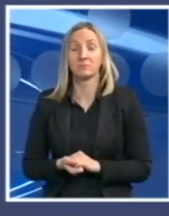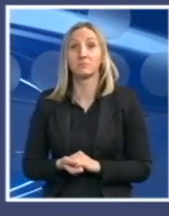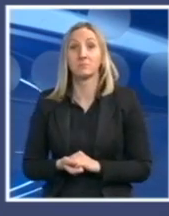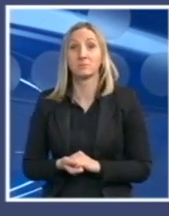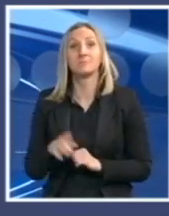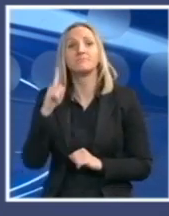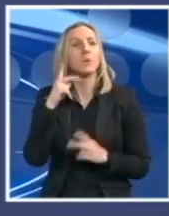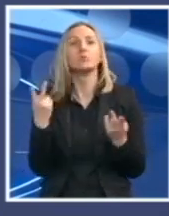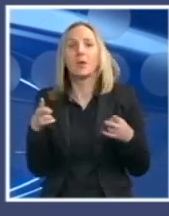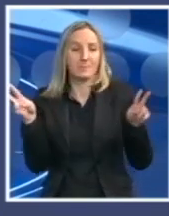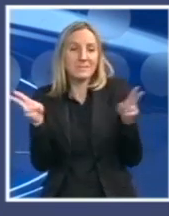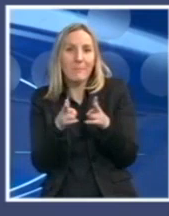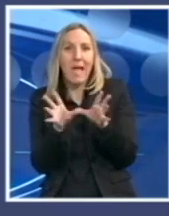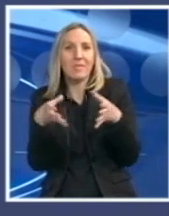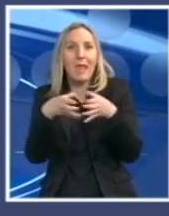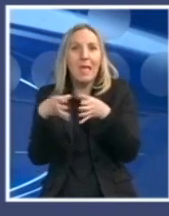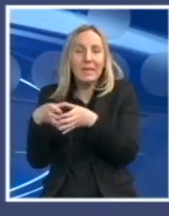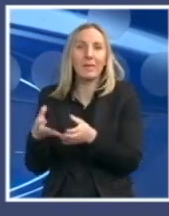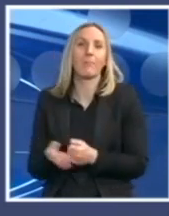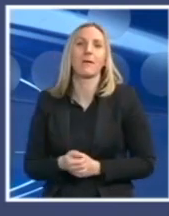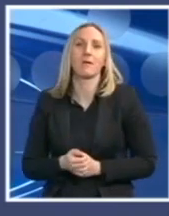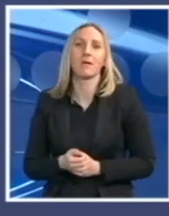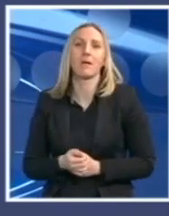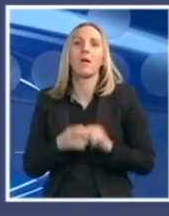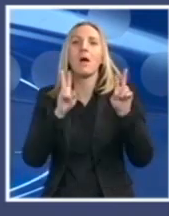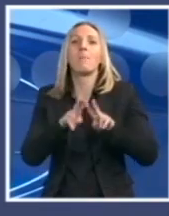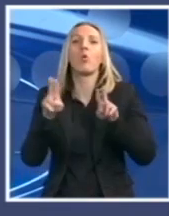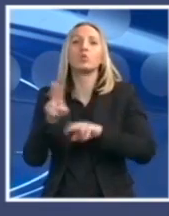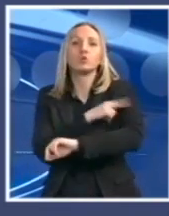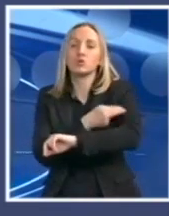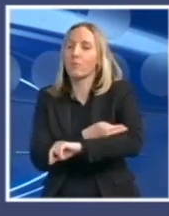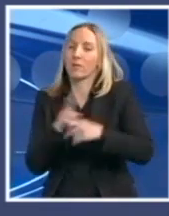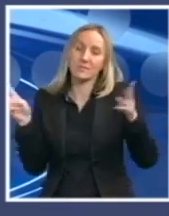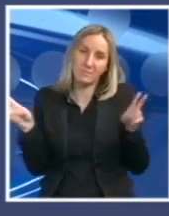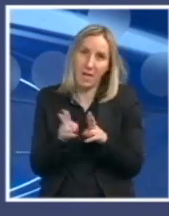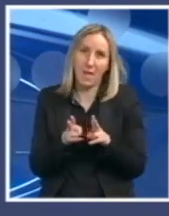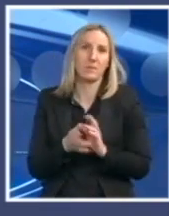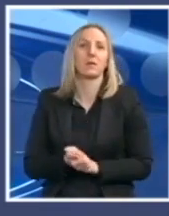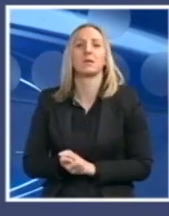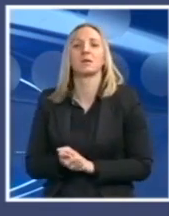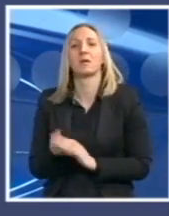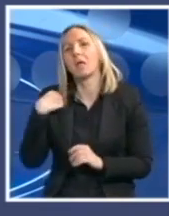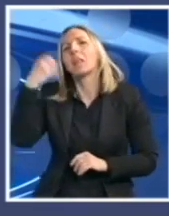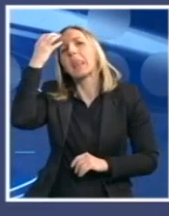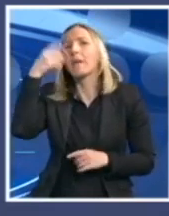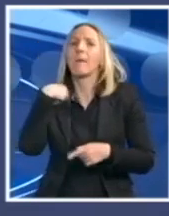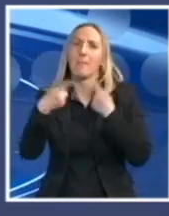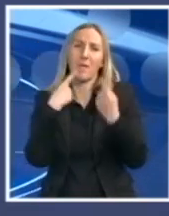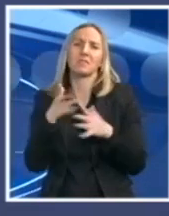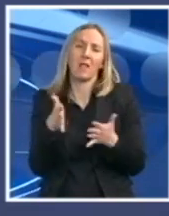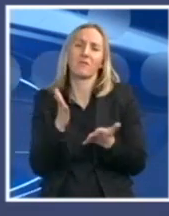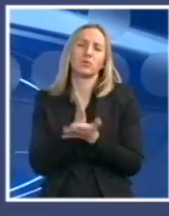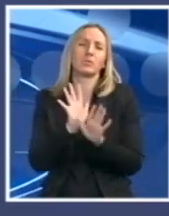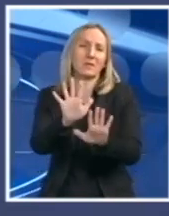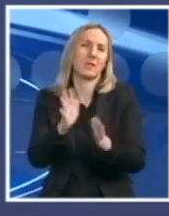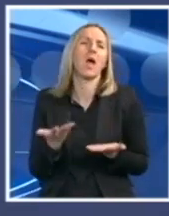sa smanjenim ekipama, sa smanjenim mogućnostima, izbacit će, najverovatnije, ja sad pričam na pamet, ali je to tako,